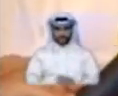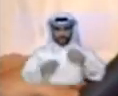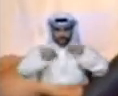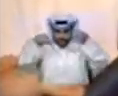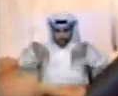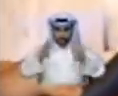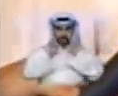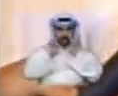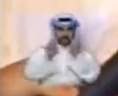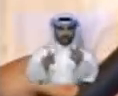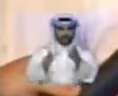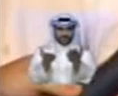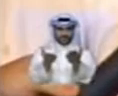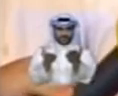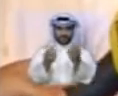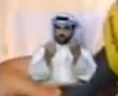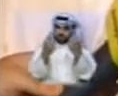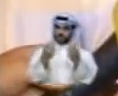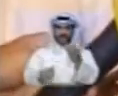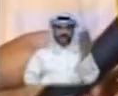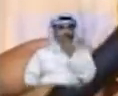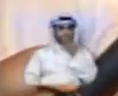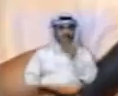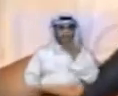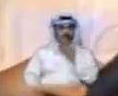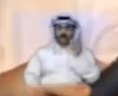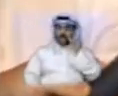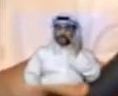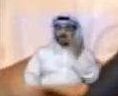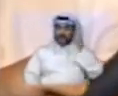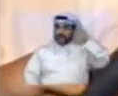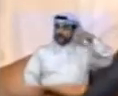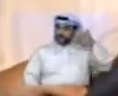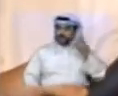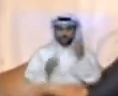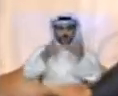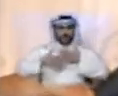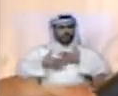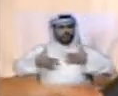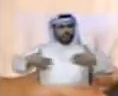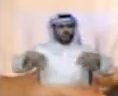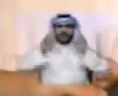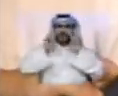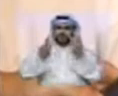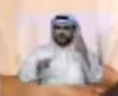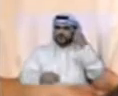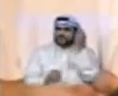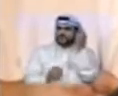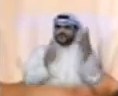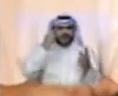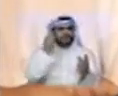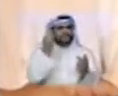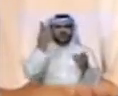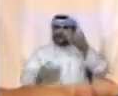من الطلبة شيء يبشر بمستقبل يعني زاهر للكويت وقدرات فنية